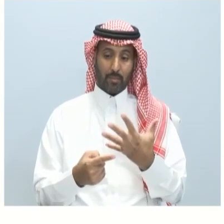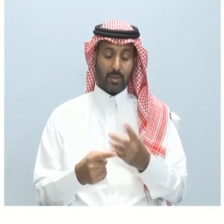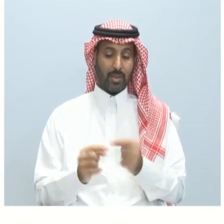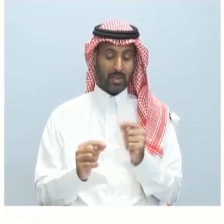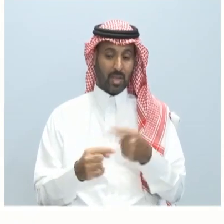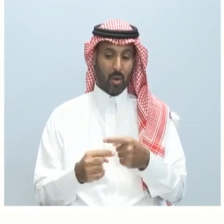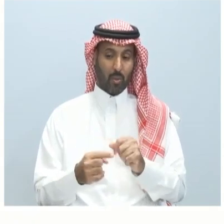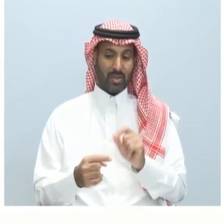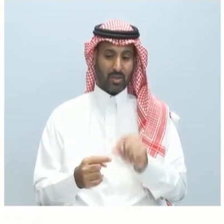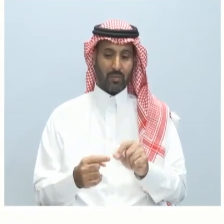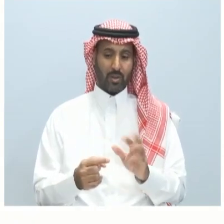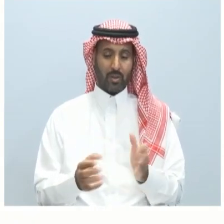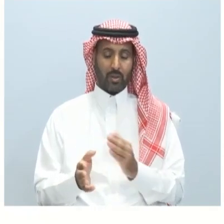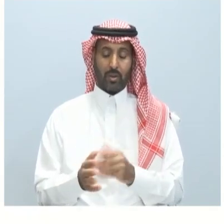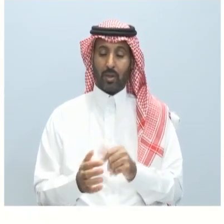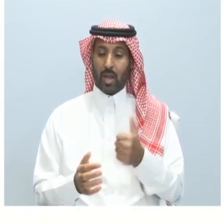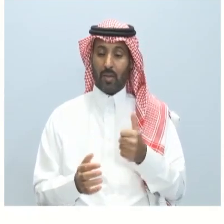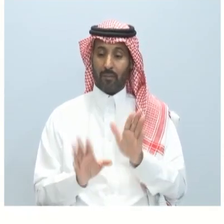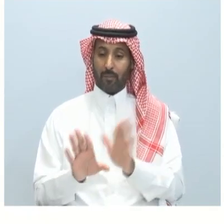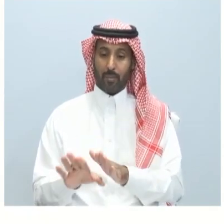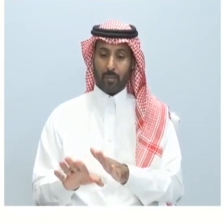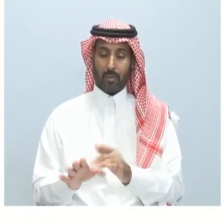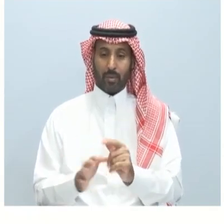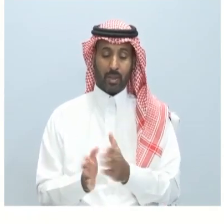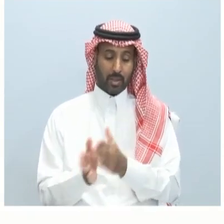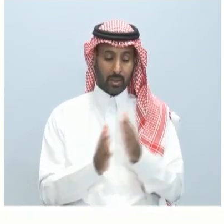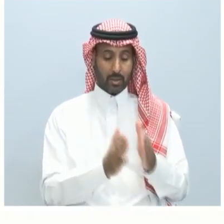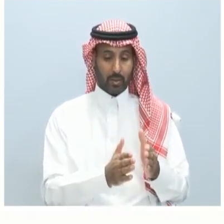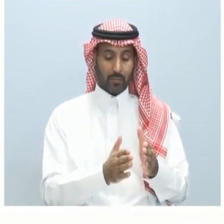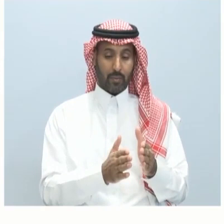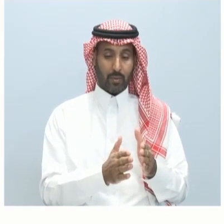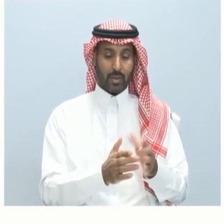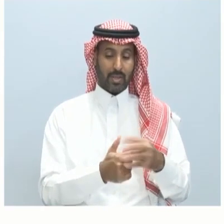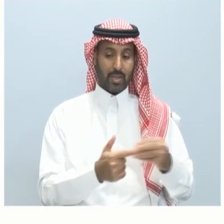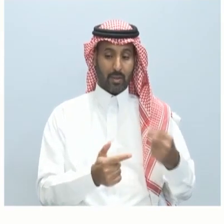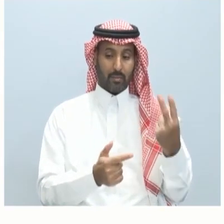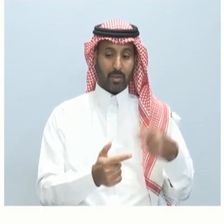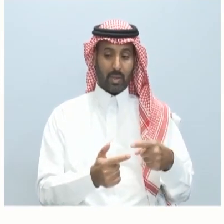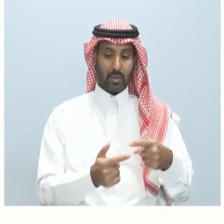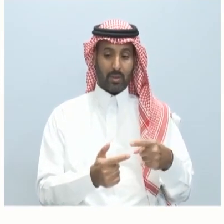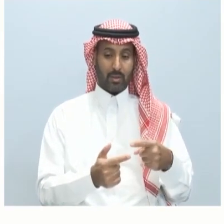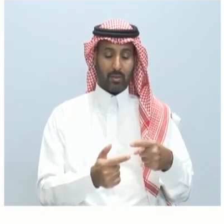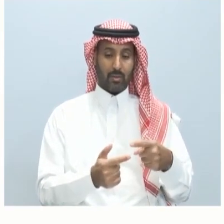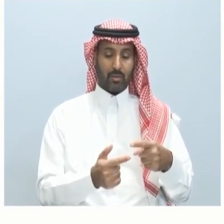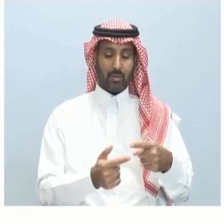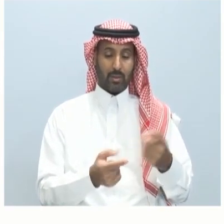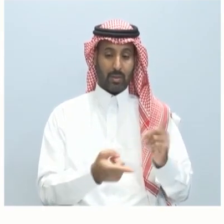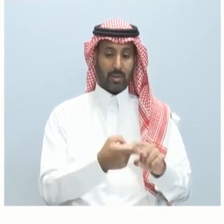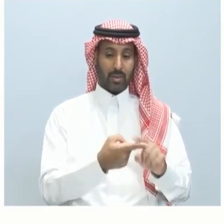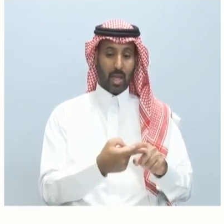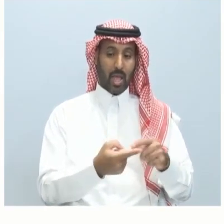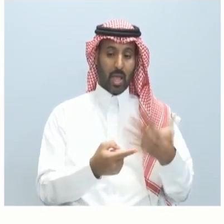صفر يتبقى لدي في الطرف الايمن الف الطرف الايسر لدي سالب 12 مضافا